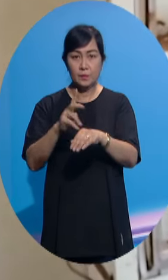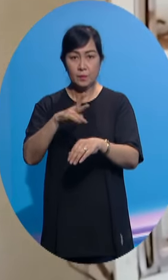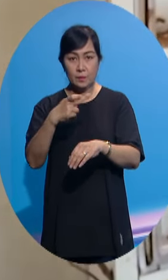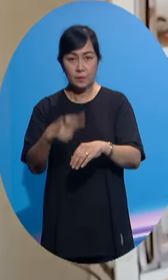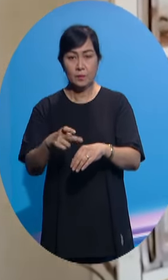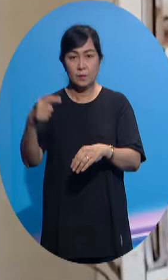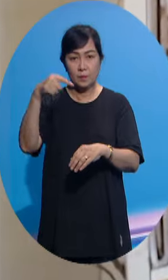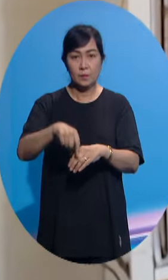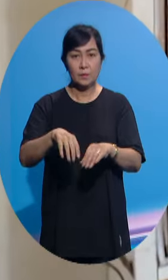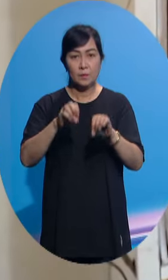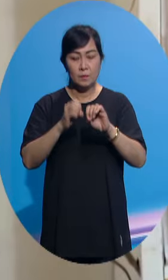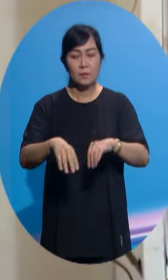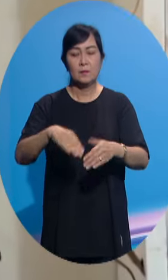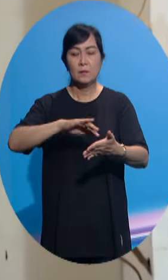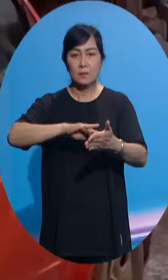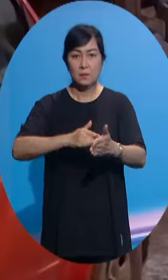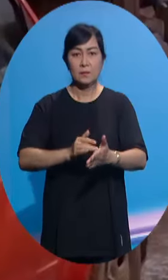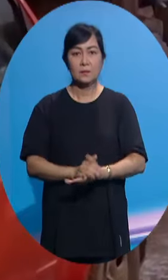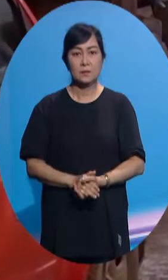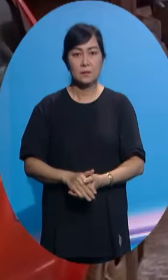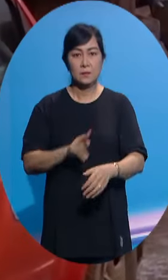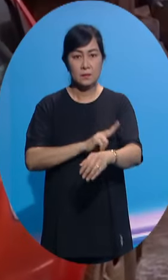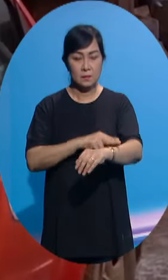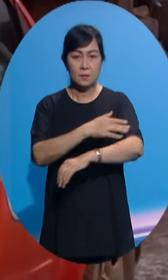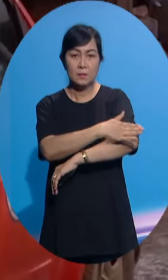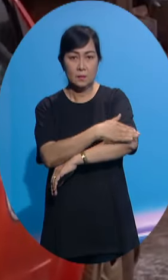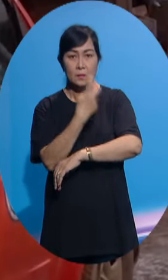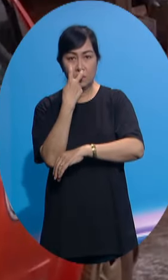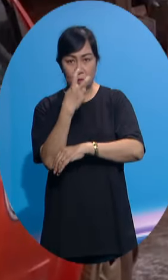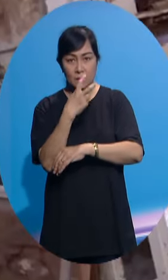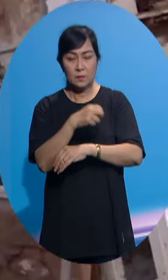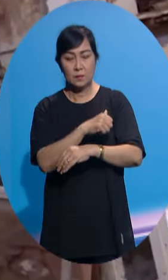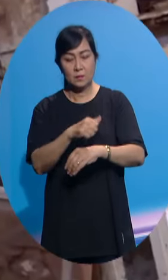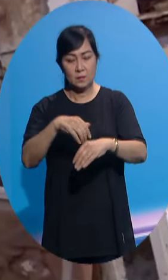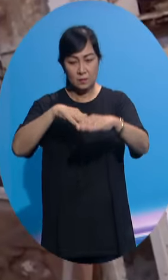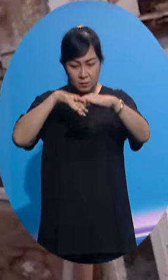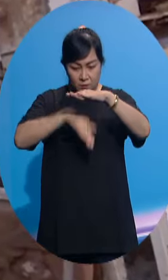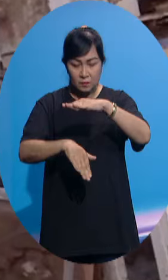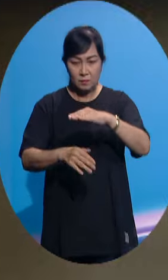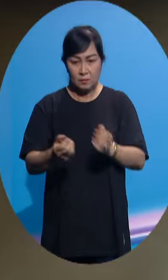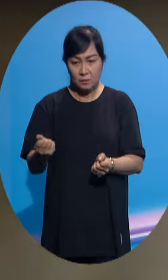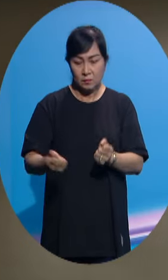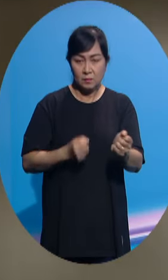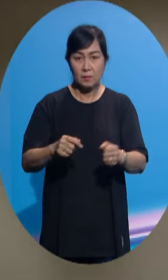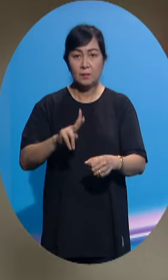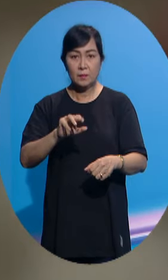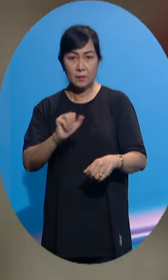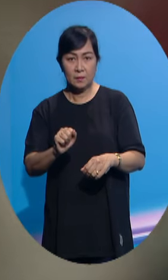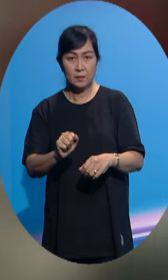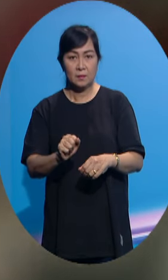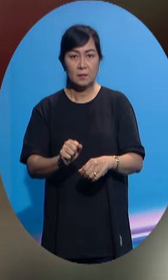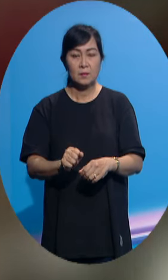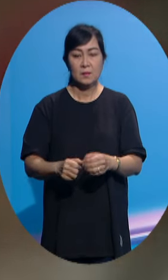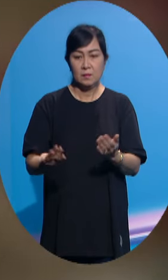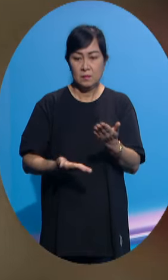vừa tới, vậy mà mất gần hết. Lực lượng cứu hộ vẫn đang tìm kiếm các thi thể dưới những hầm để xe trên khắp Valencia, nơi mọi người